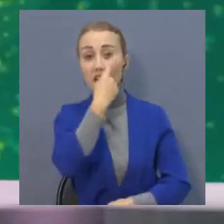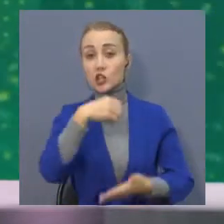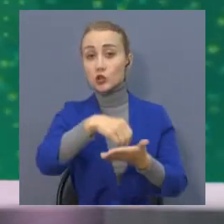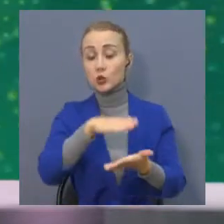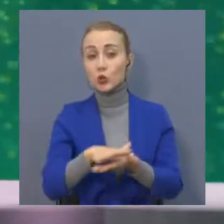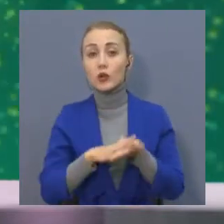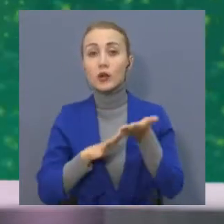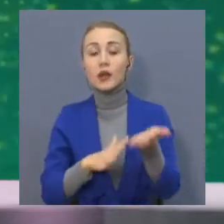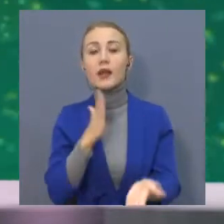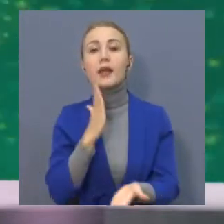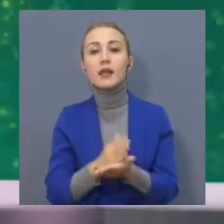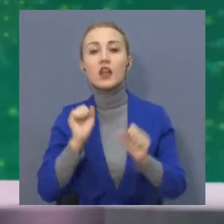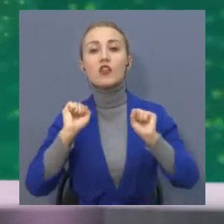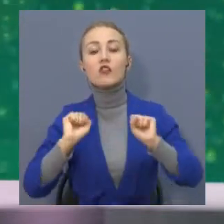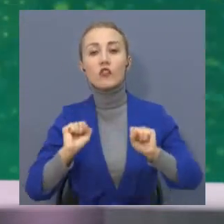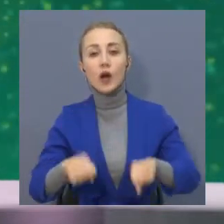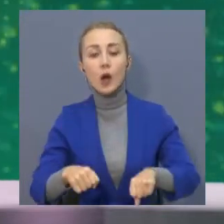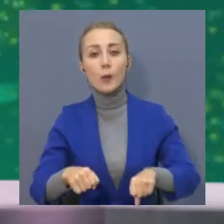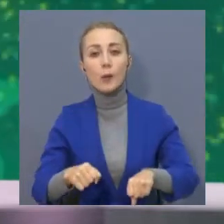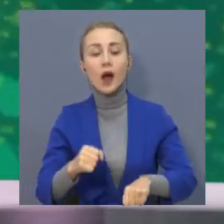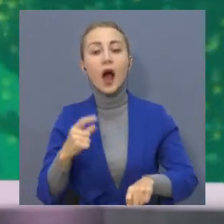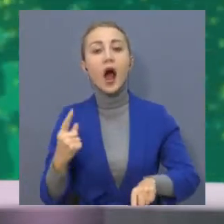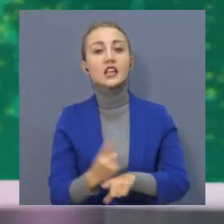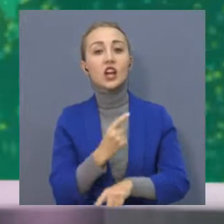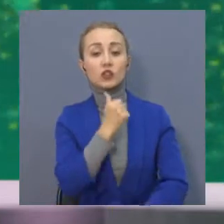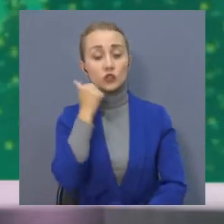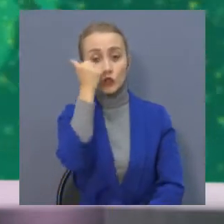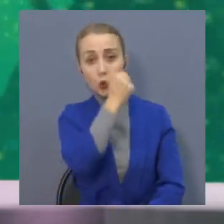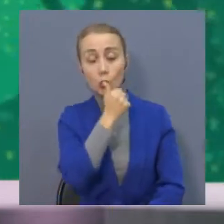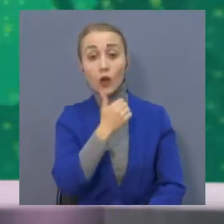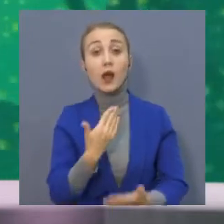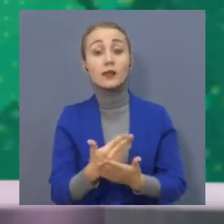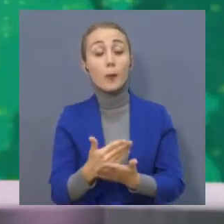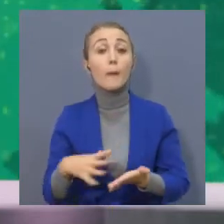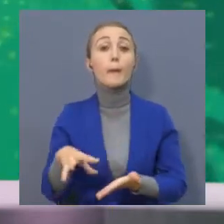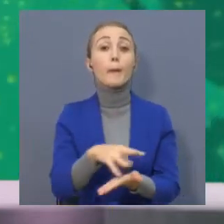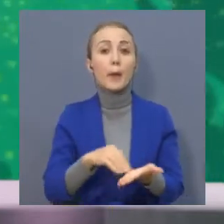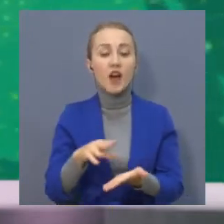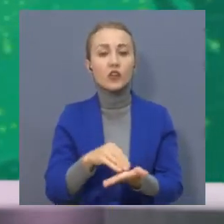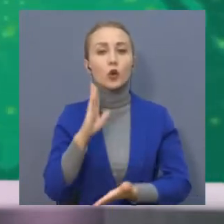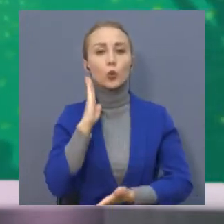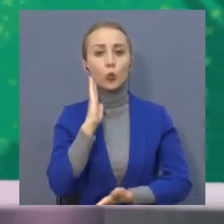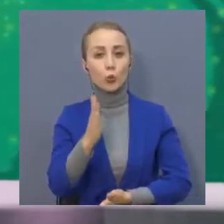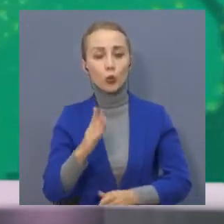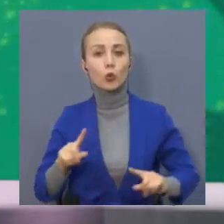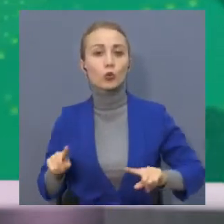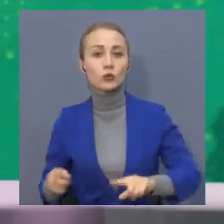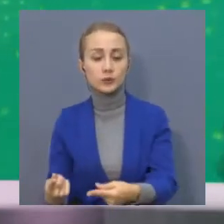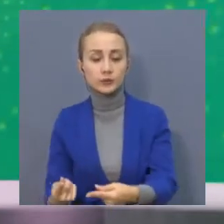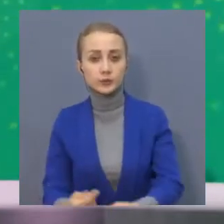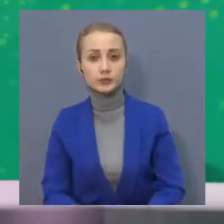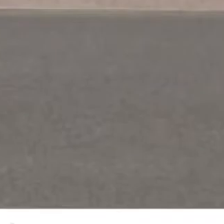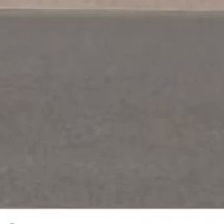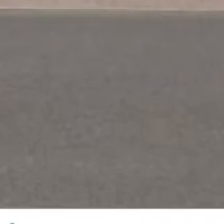беріледі. Екінші рет қайталаса түрмеге қамалады. Сондай-ақ арызданған зардап шегуші мен күдікті азаматты 30 күн бойы жолықтырмау